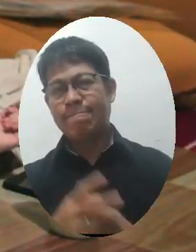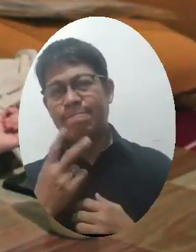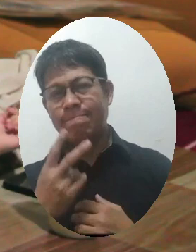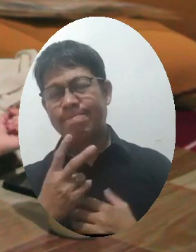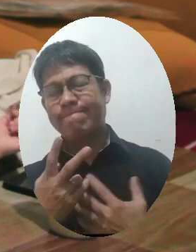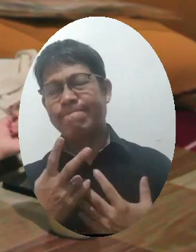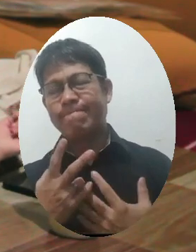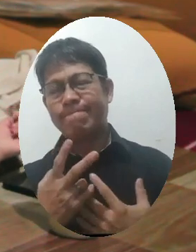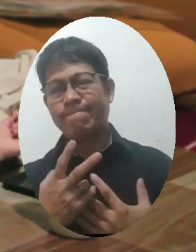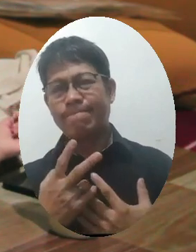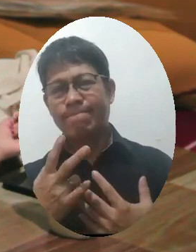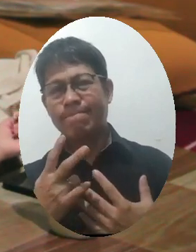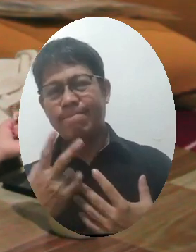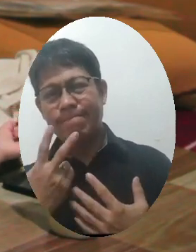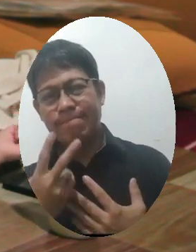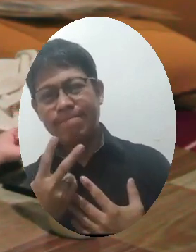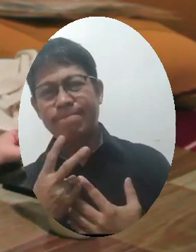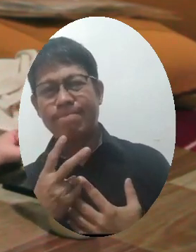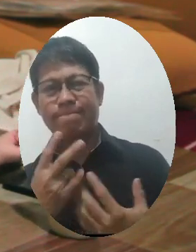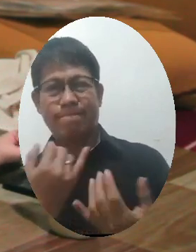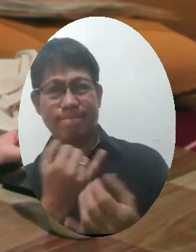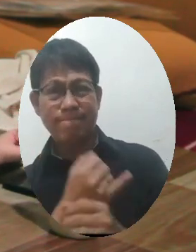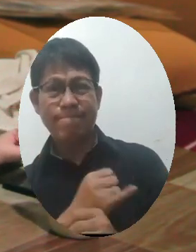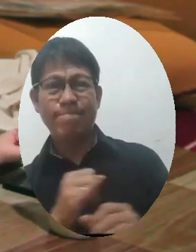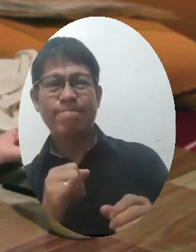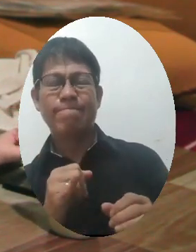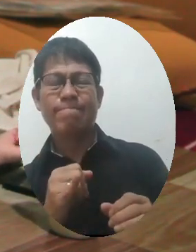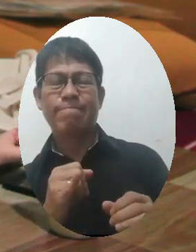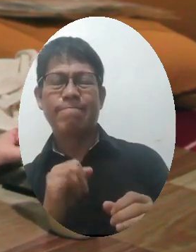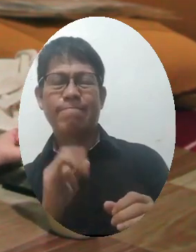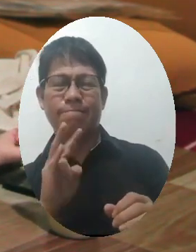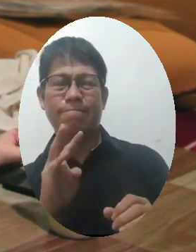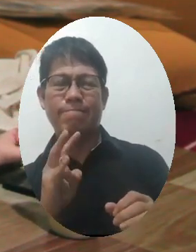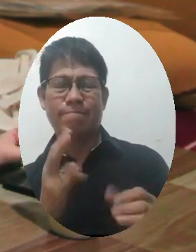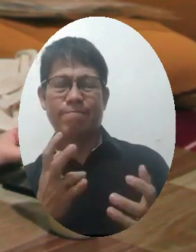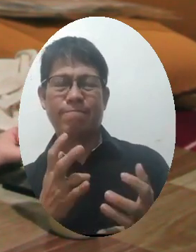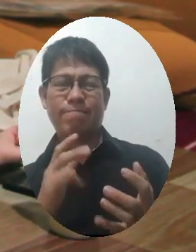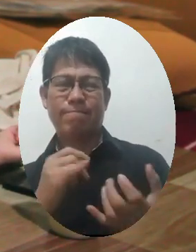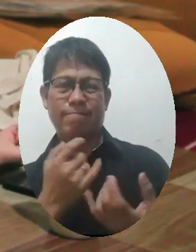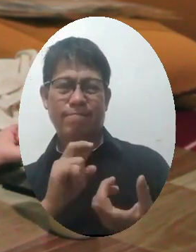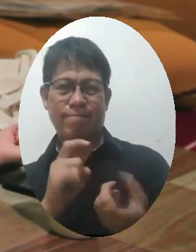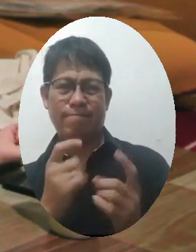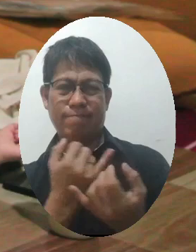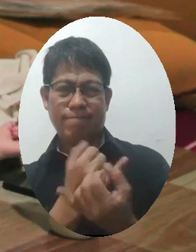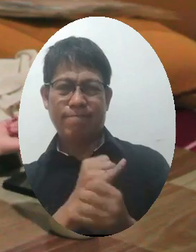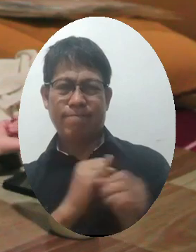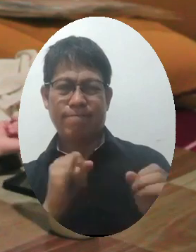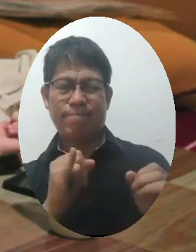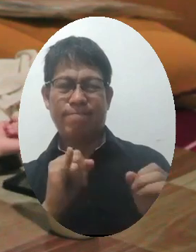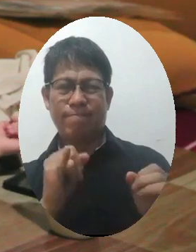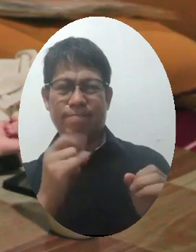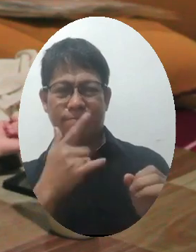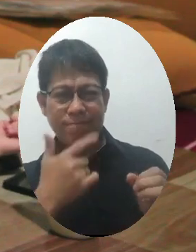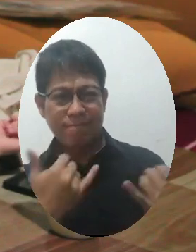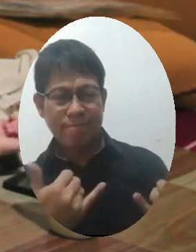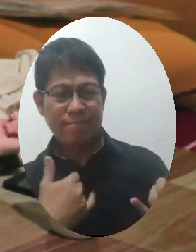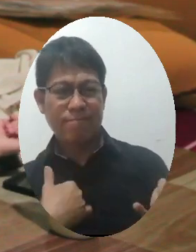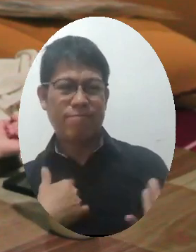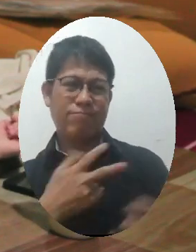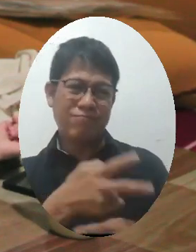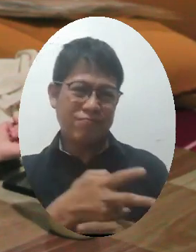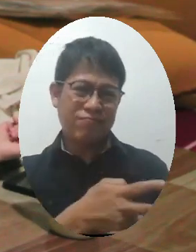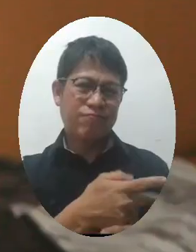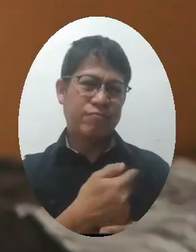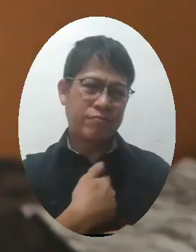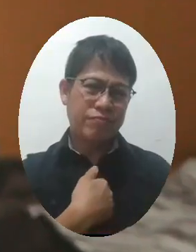ko bago siyang gumalaw ng yung sa sarili po niya. Ang hirap po kasi yung lahat po ng bagay kasi ako yung